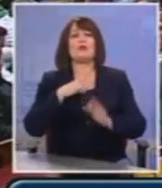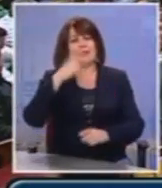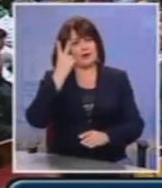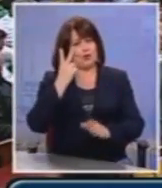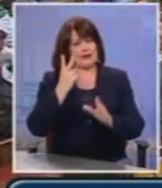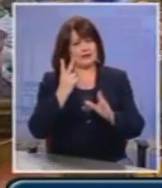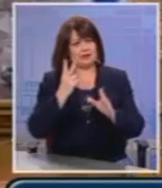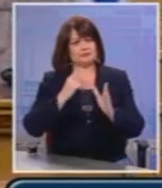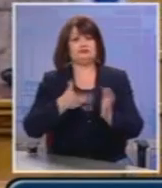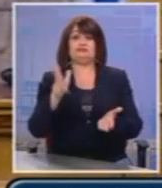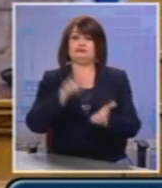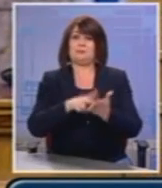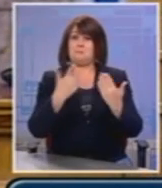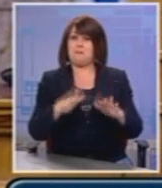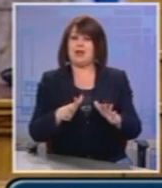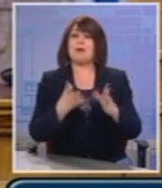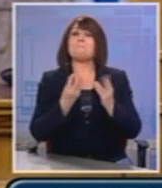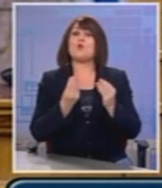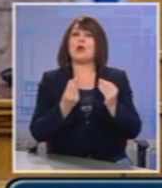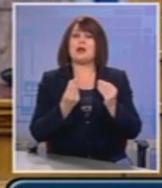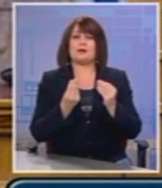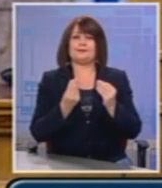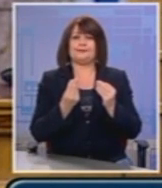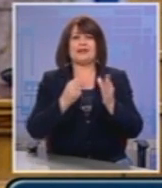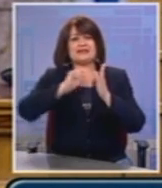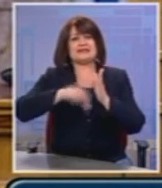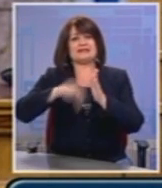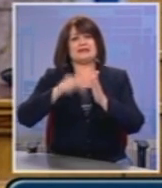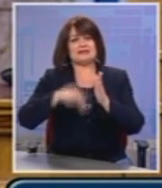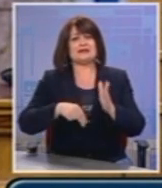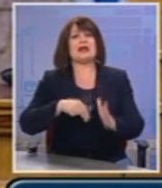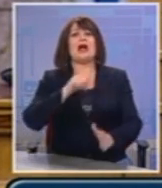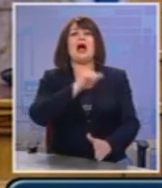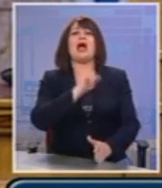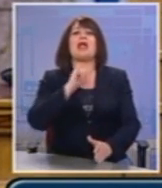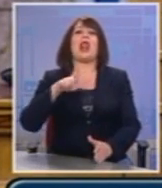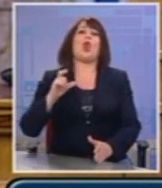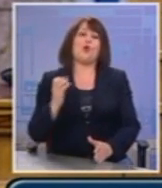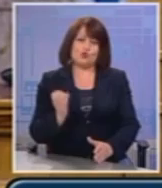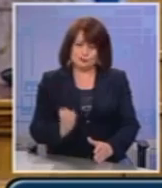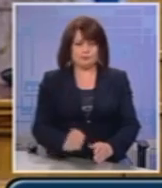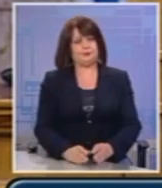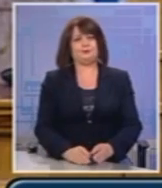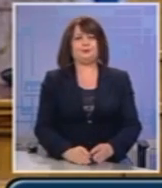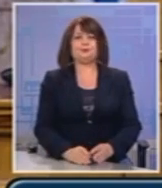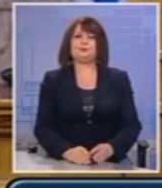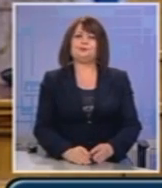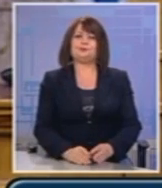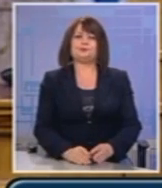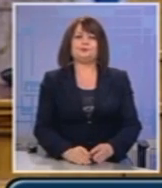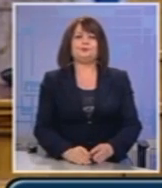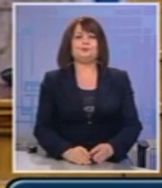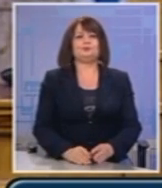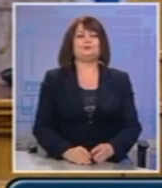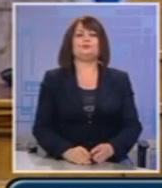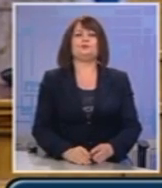επικύρωσαν επίσης μια σειρά από συμβάσεις του ilo τα οι διεθνείς συμβάσεις ανθρωπίνων